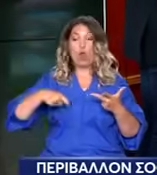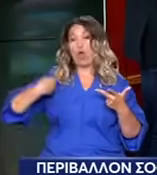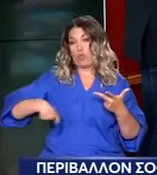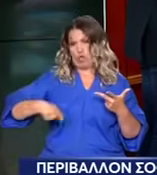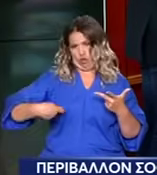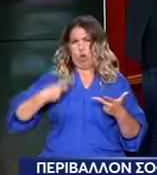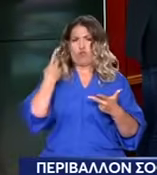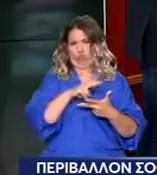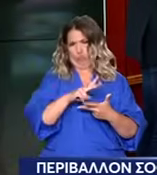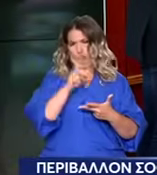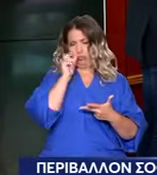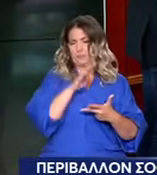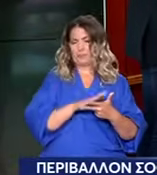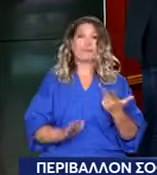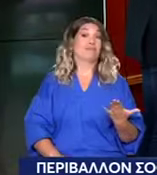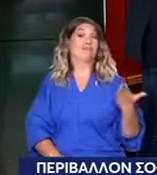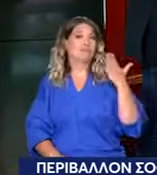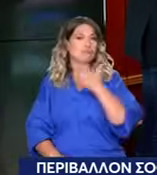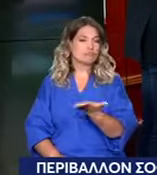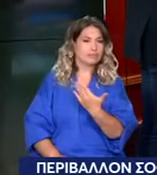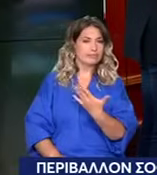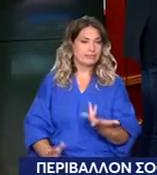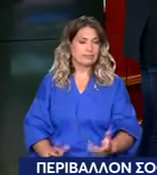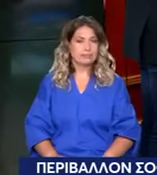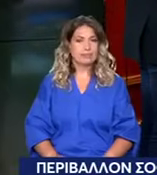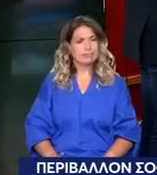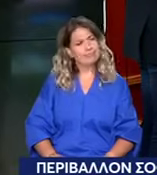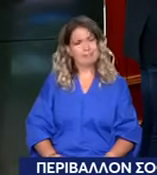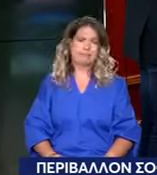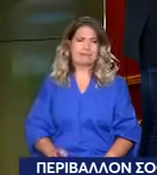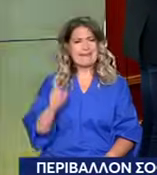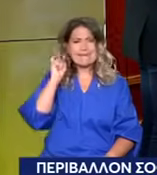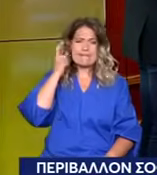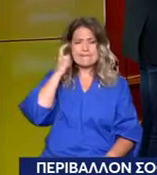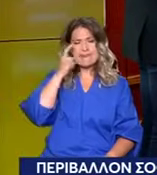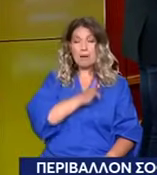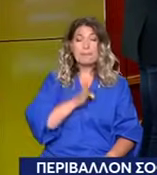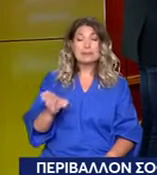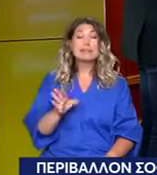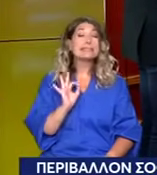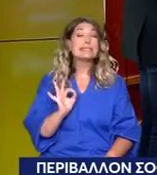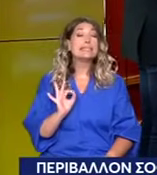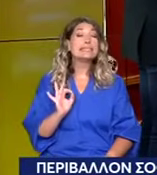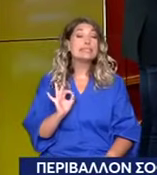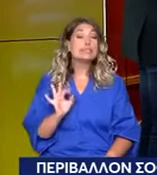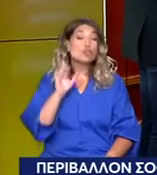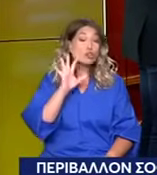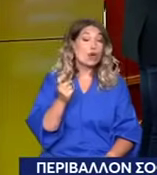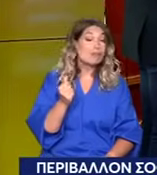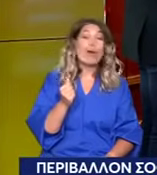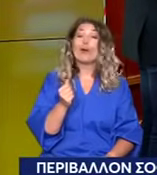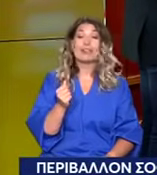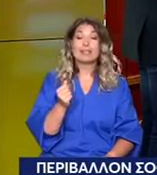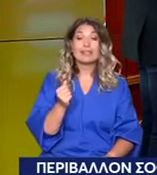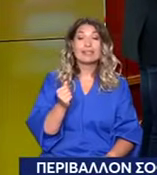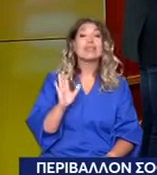γραφείο. Θεωρεί το περιβάλλον της κυρίας Πολυζωγοπούλου ότι πήγαν νομίζοντας ότι η Σοφία Πολυζωγοπούλου δεν